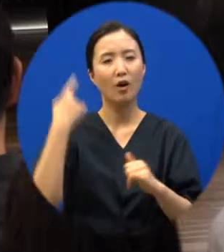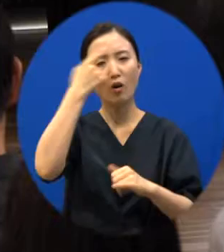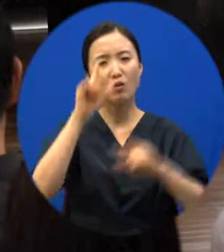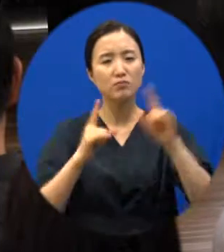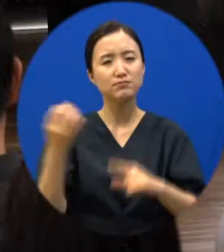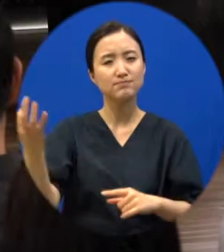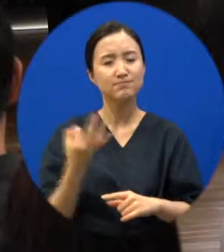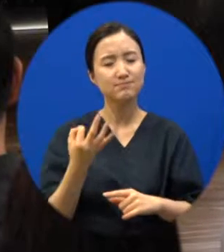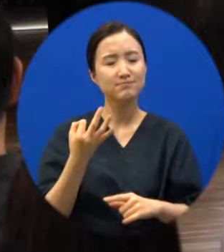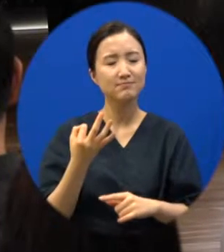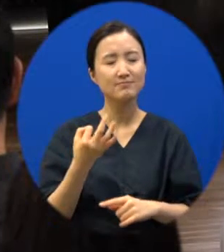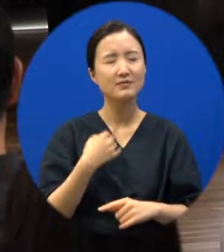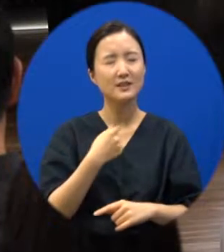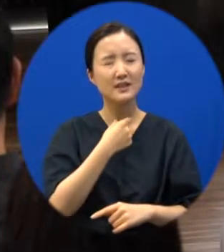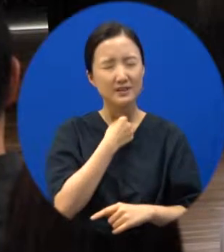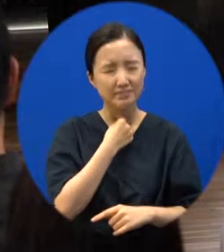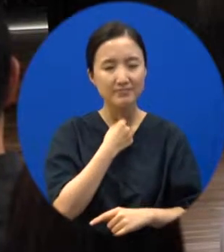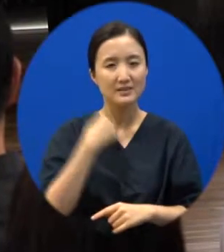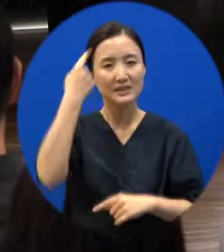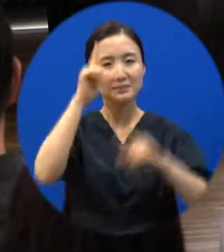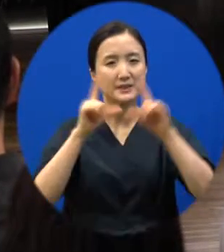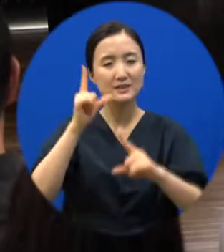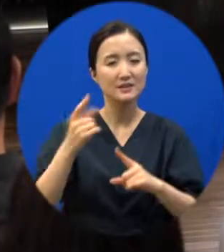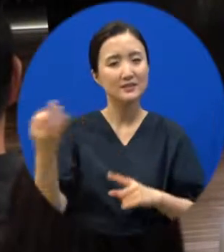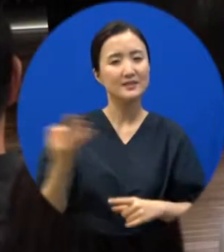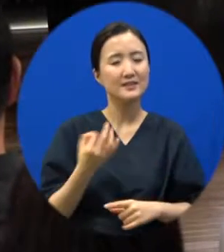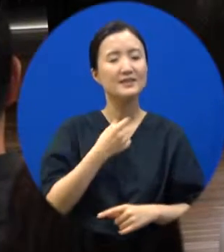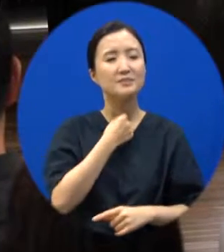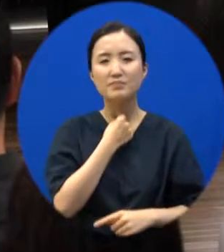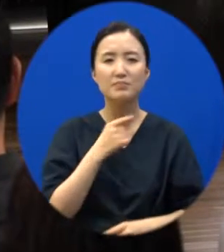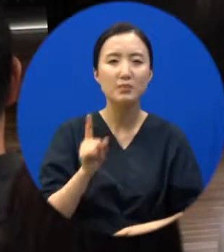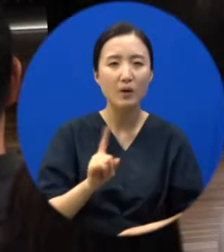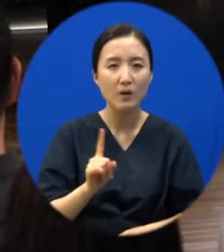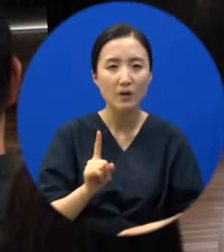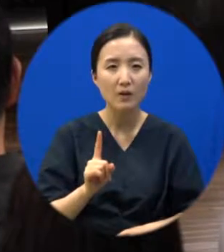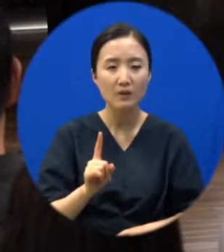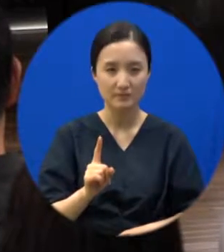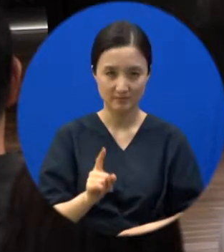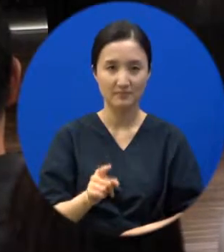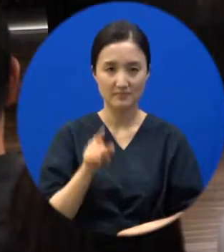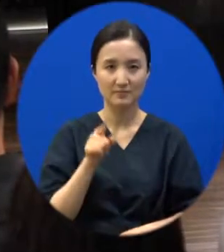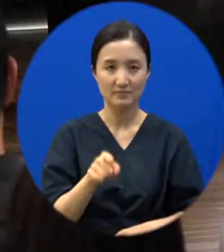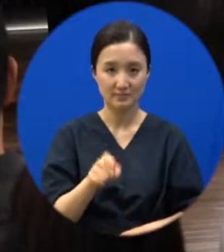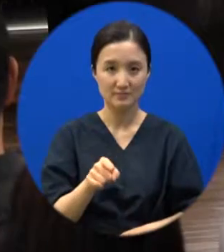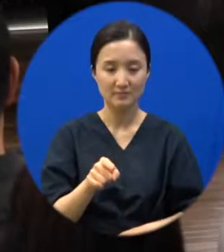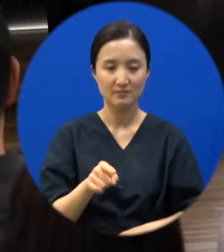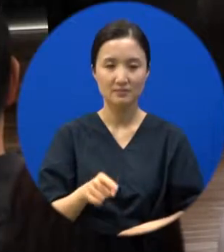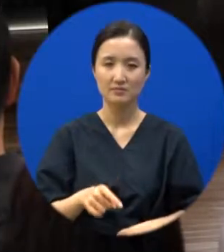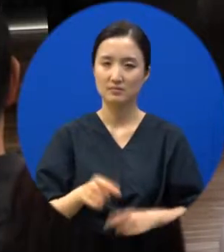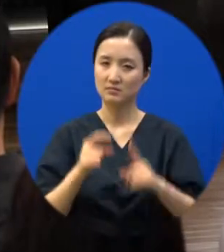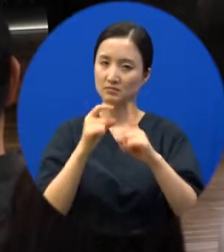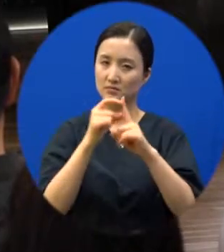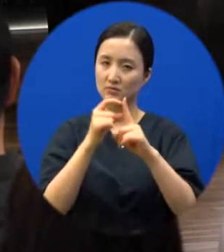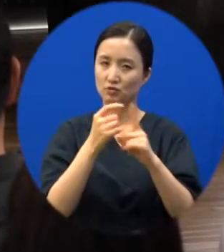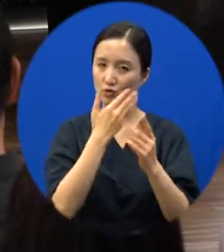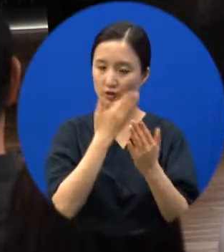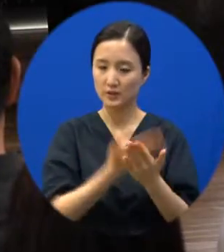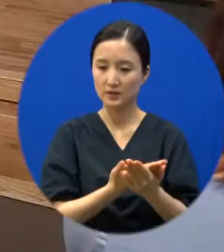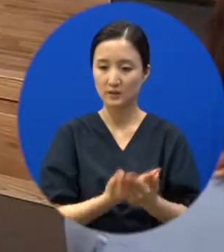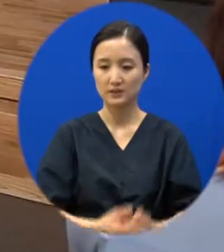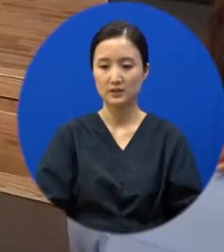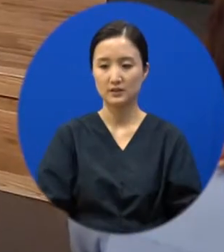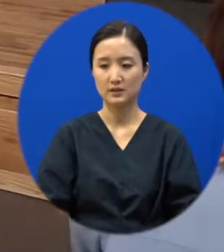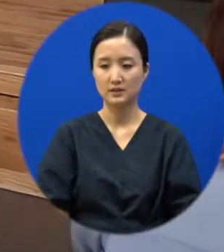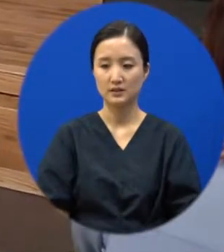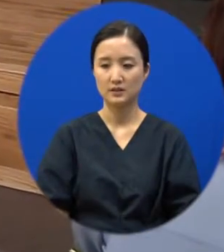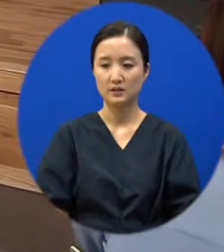사람들이 나를 이렇게 기억했으면 좋겠다. 이 이미지를 자아 이미지로 기억해 주세요. 내가 원하는 이미지?